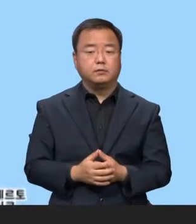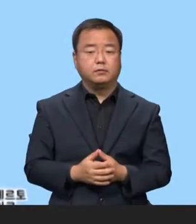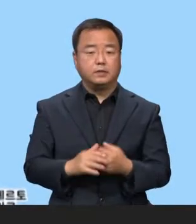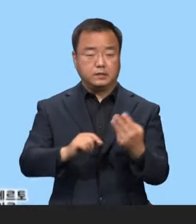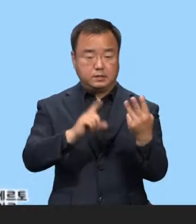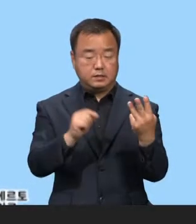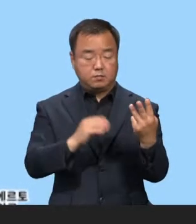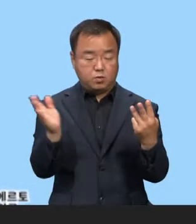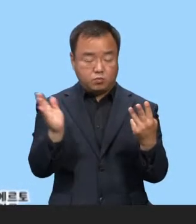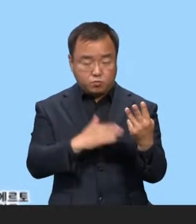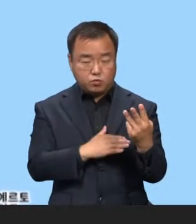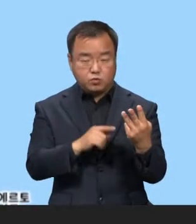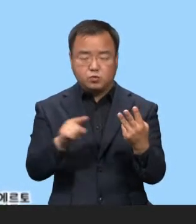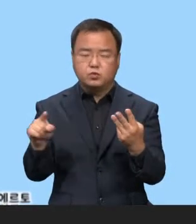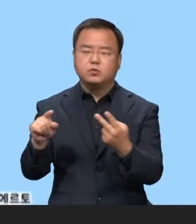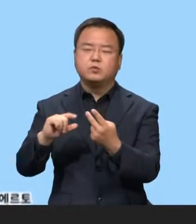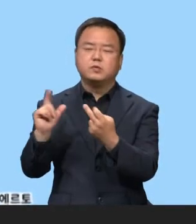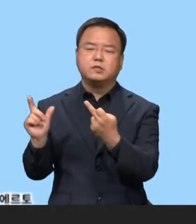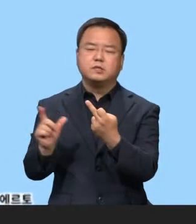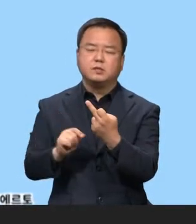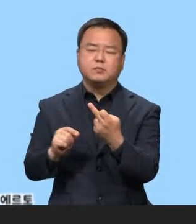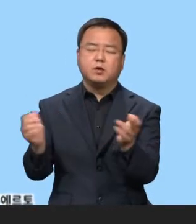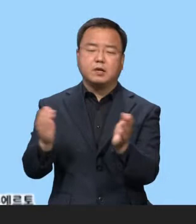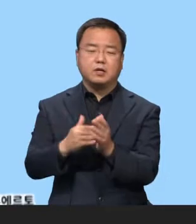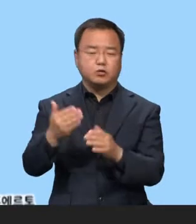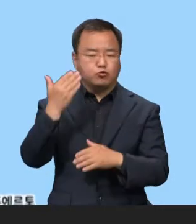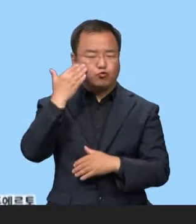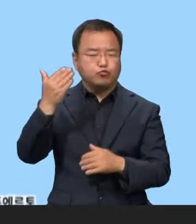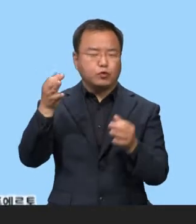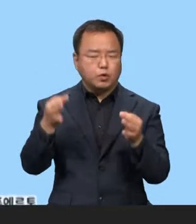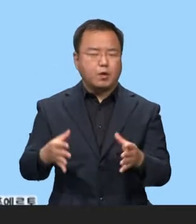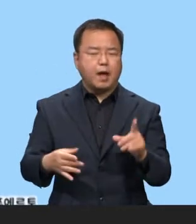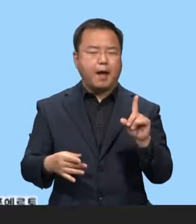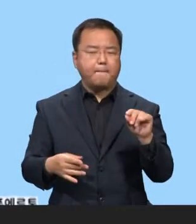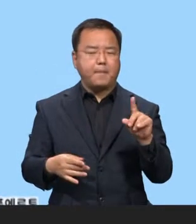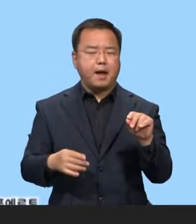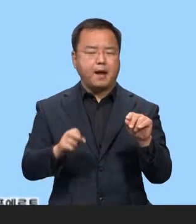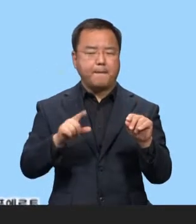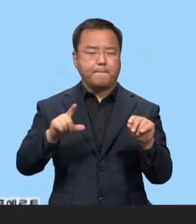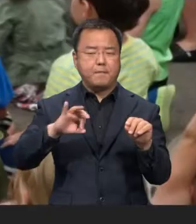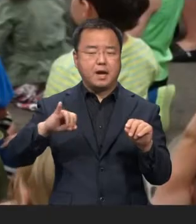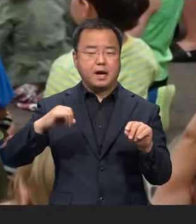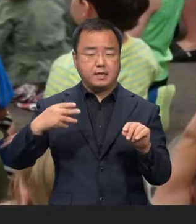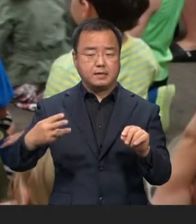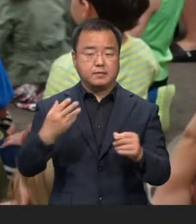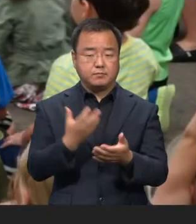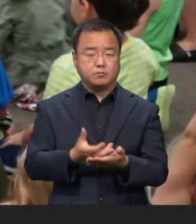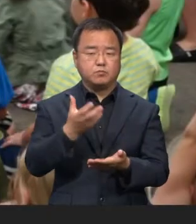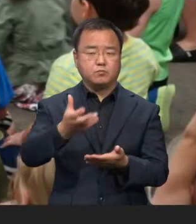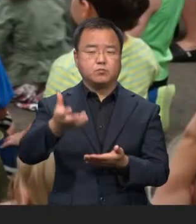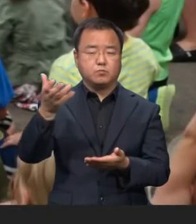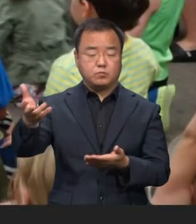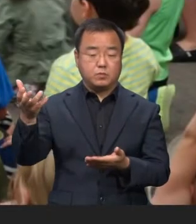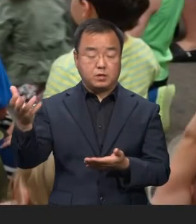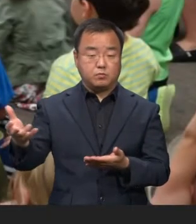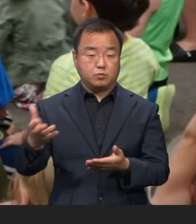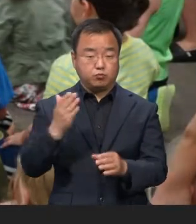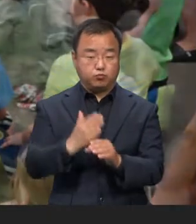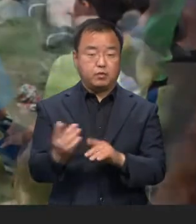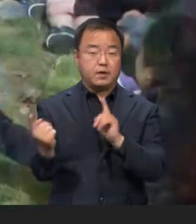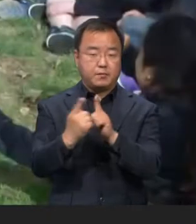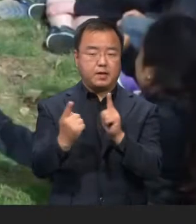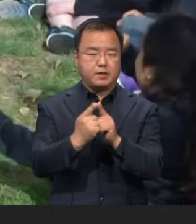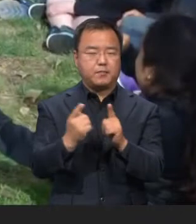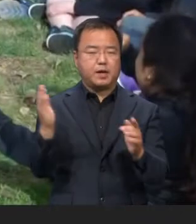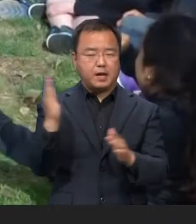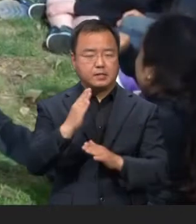3월부터 12월까지 약 9개월간 만 마일을 모나크 나비의 길동무로 지내며 여정 중간에 만나는 학생, 시민 만